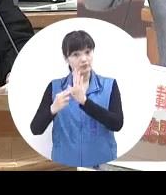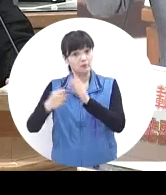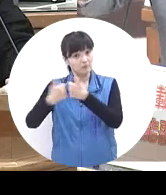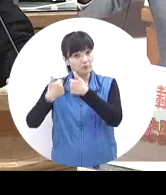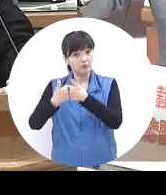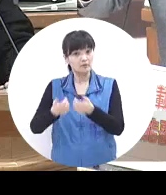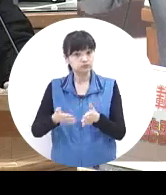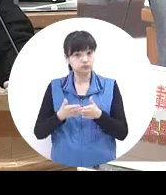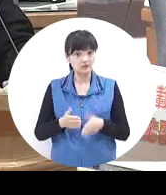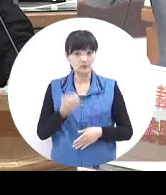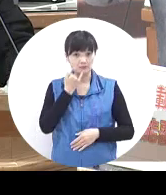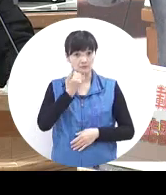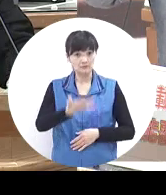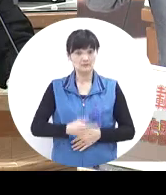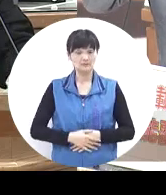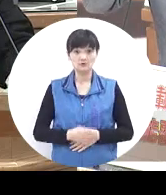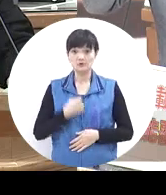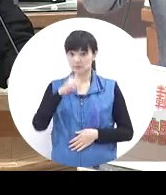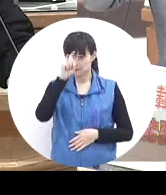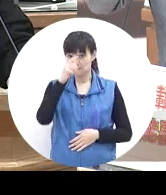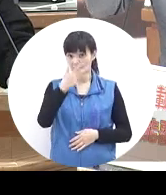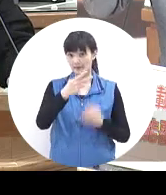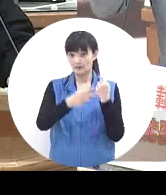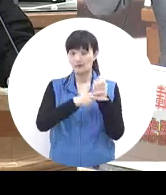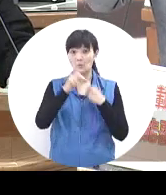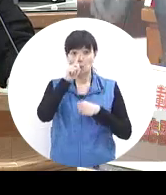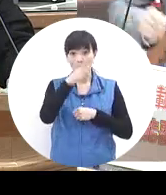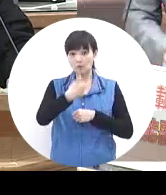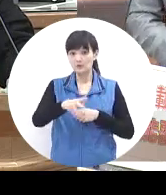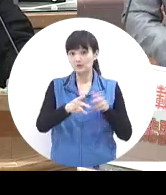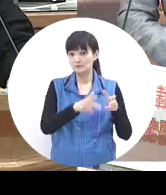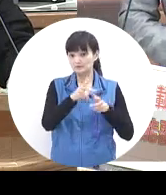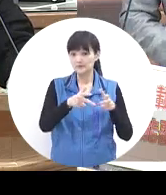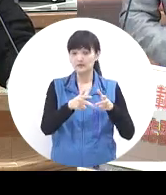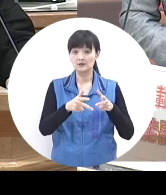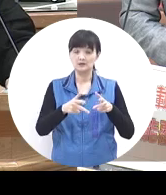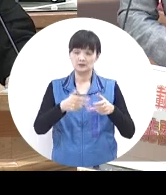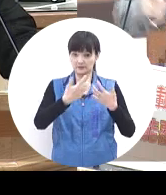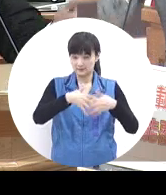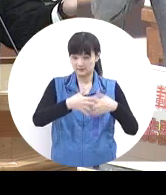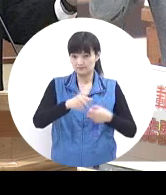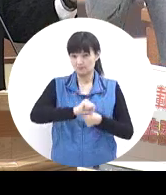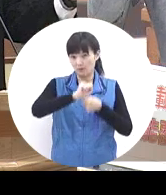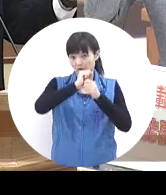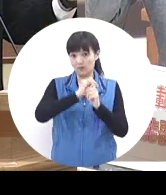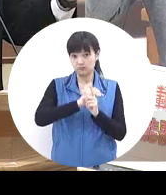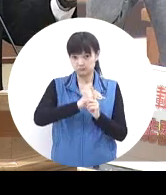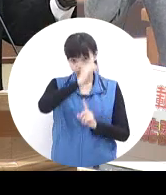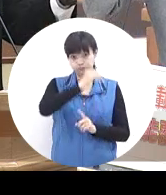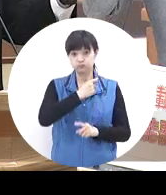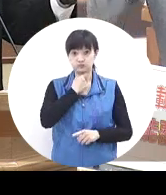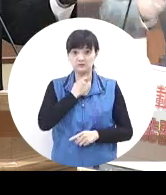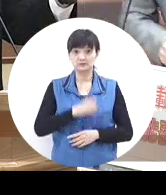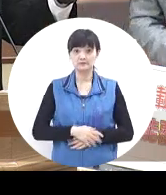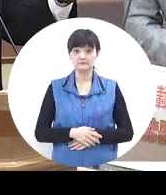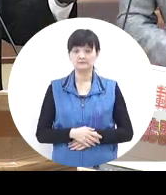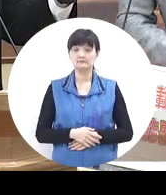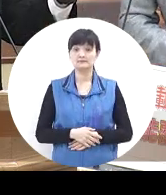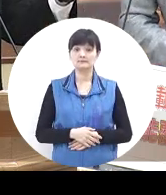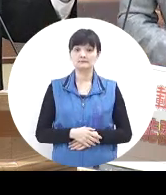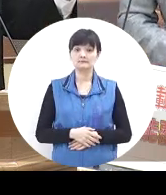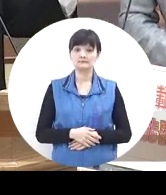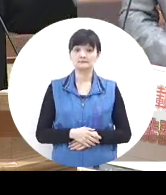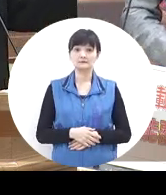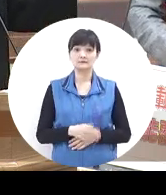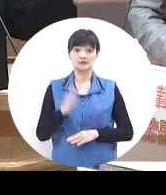希望要求巴黎的污水的这个设备能够提升， 这个才是正本清源之道。 中央没有预算给我